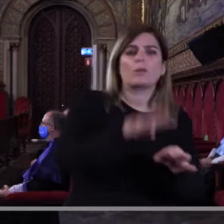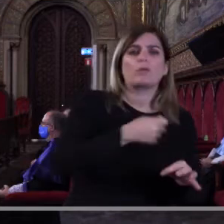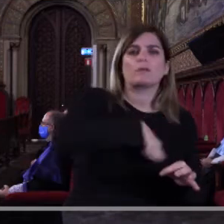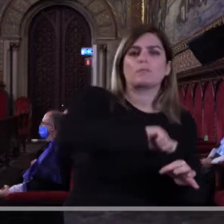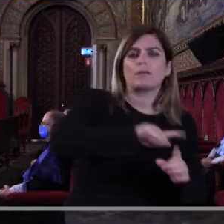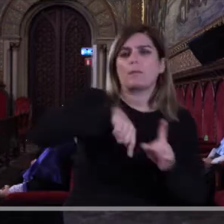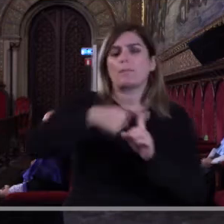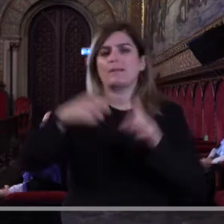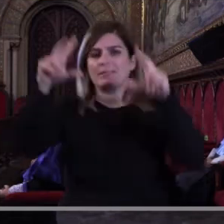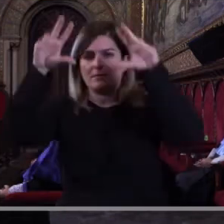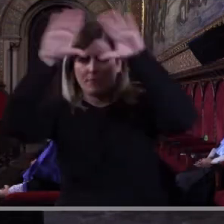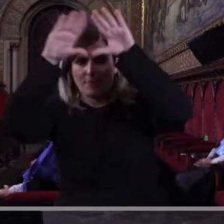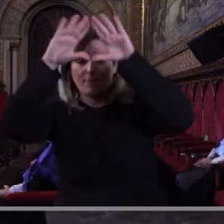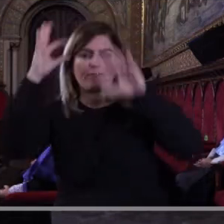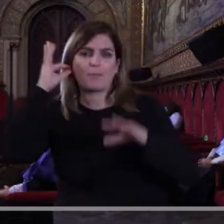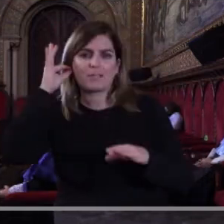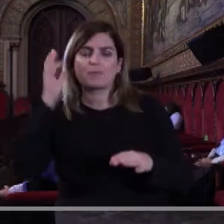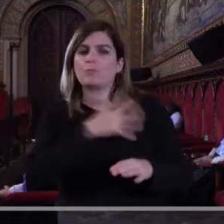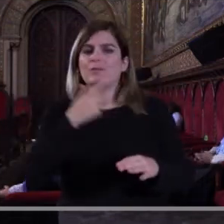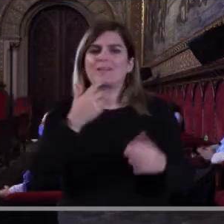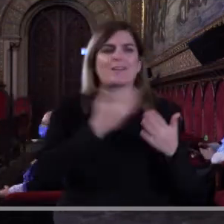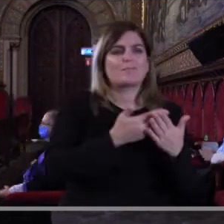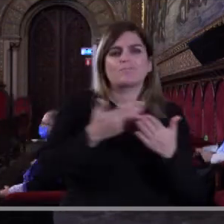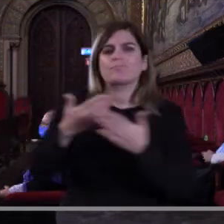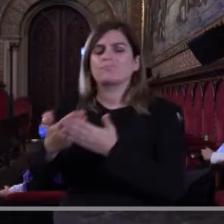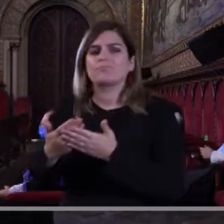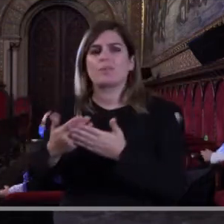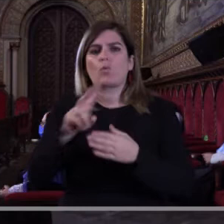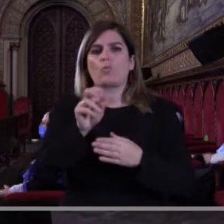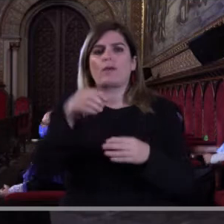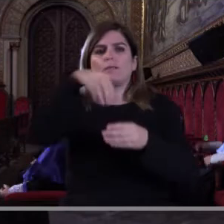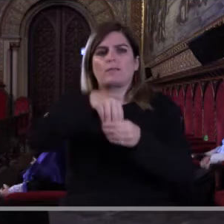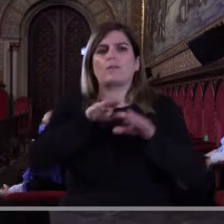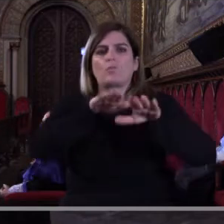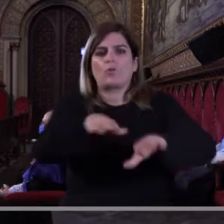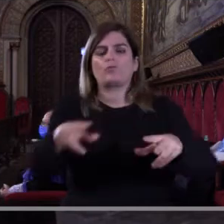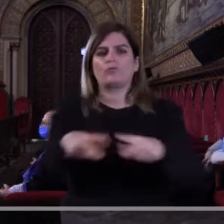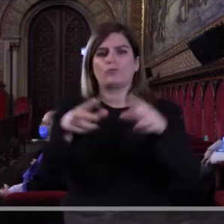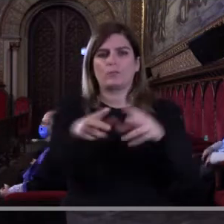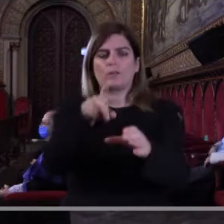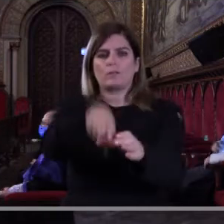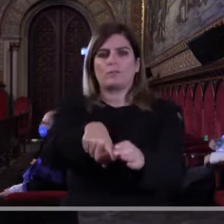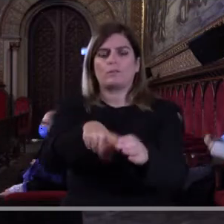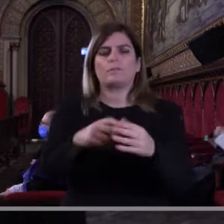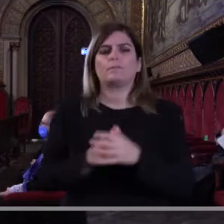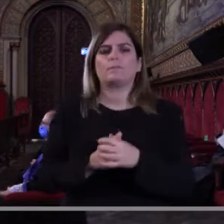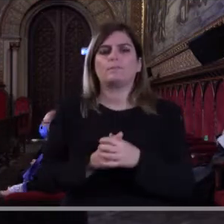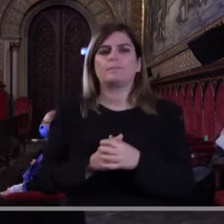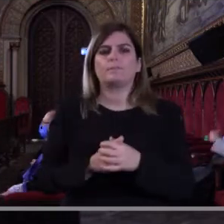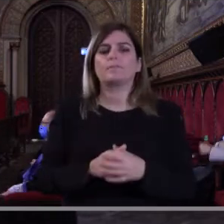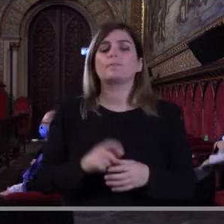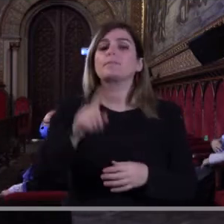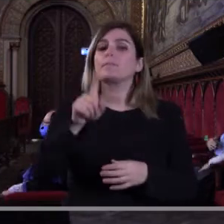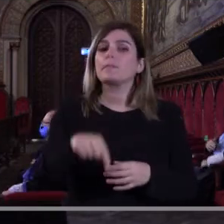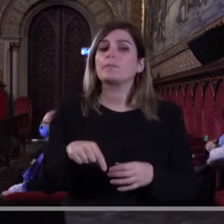Feminismes, són dos exemples més de la presència de la UB en el seu entorn, en la societat. Igualment, la